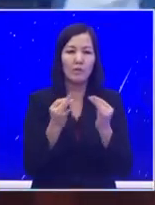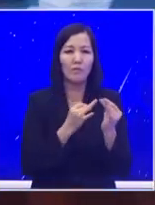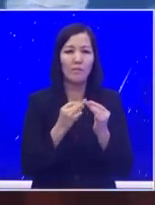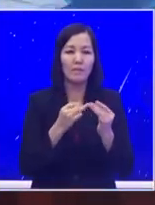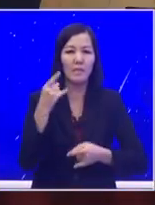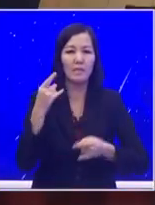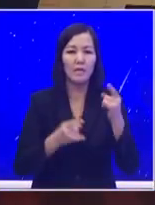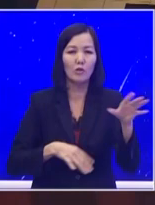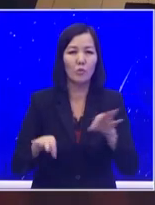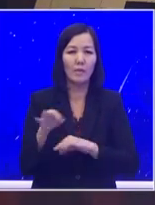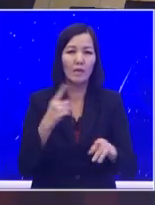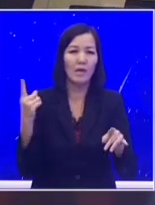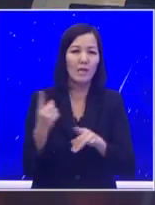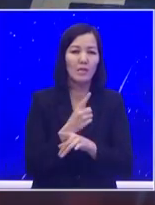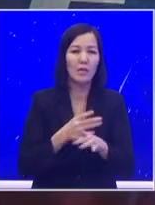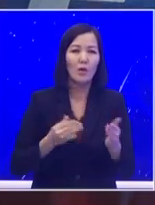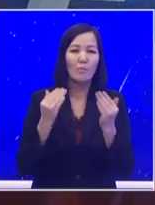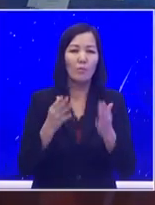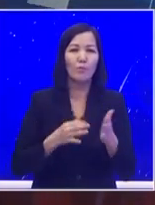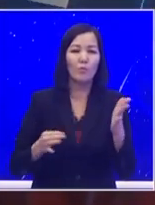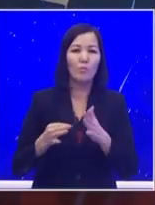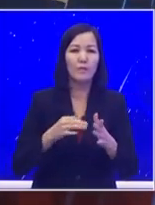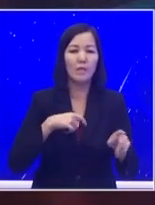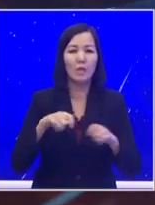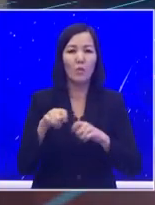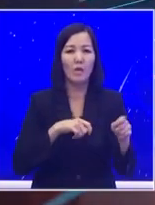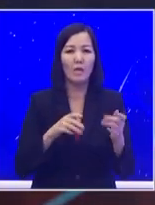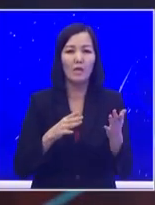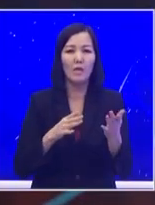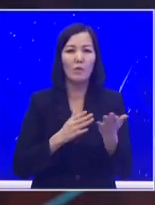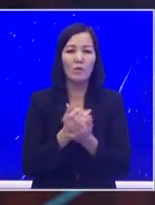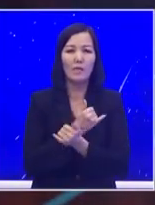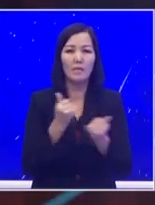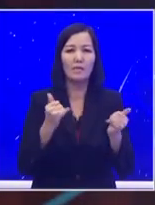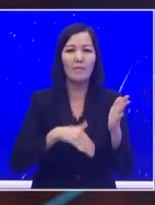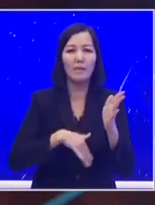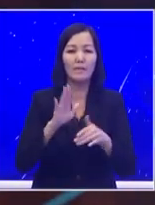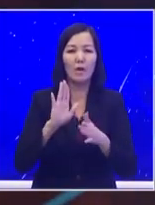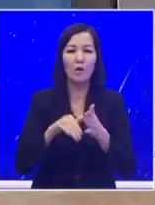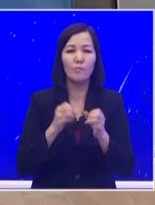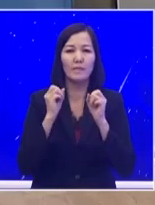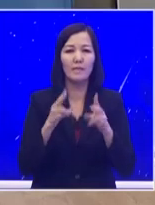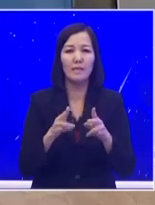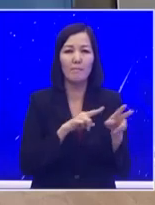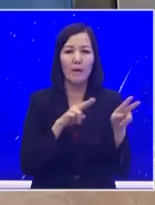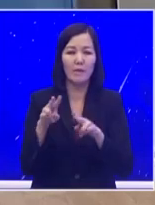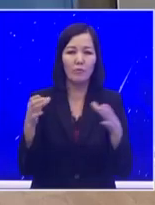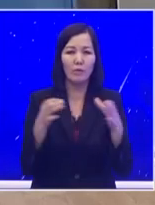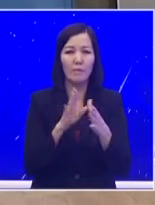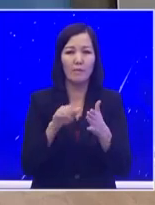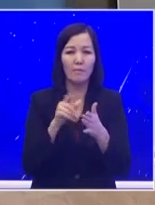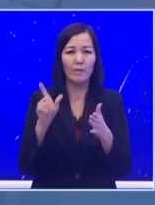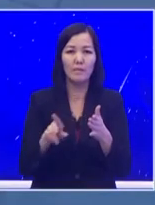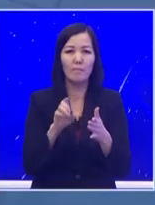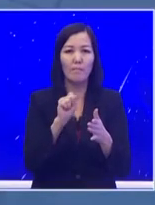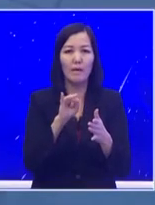сұхбаттасу форматындағы тележобаның алғашқы санына бүгін облыстық тауарлар мен көрсетілетін қызметтер сапасы мен қауіпсіздігін бақылау